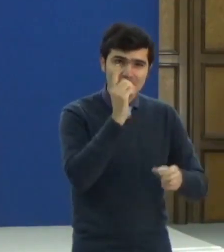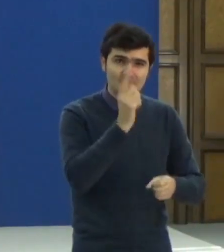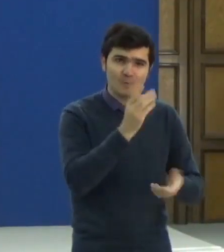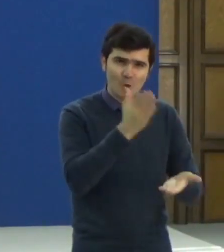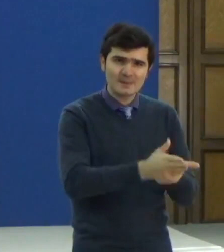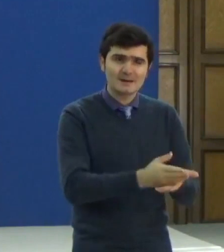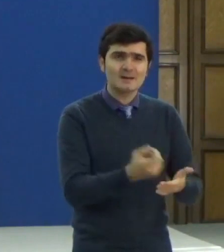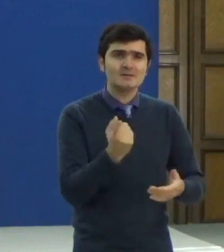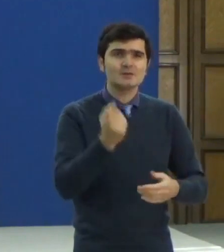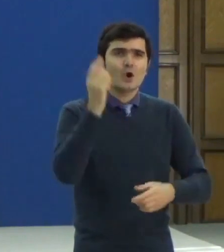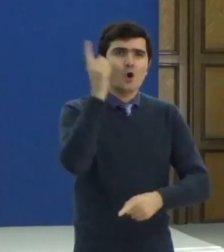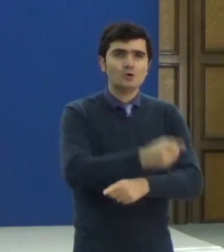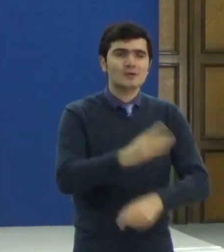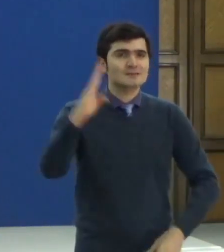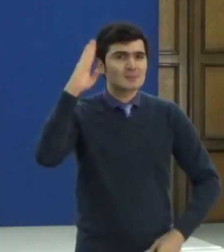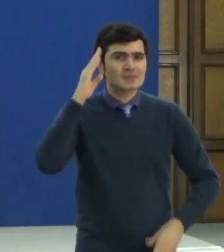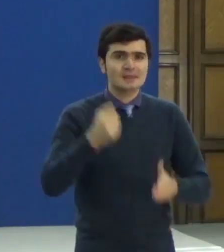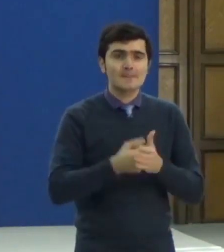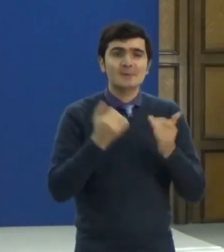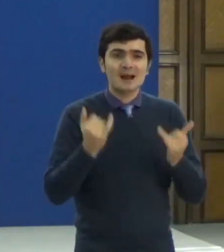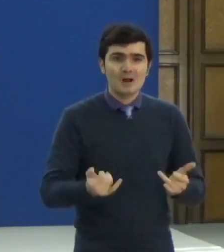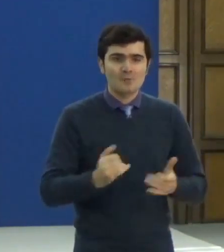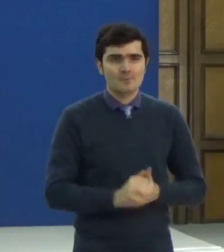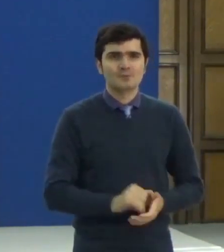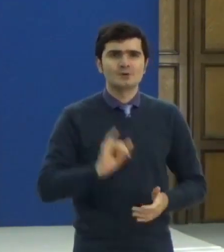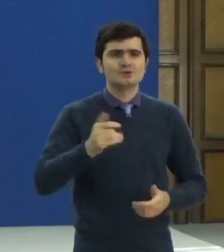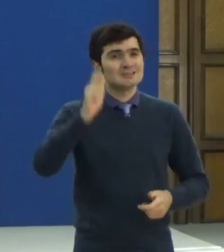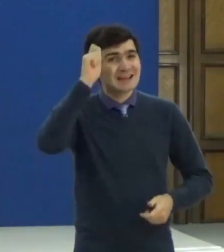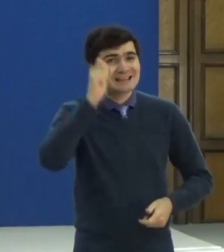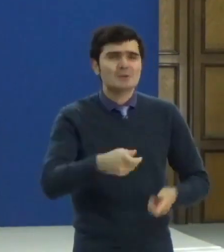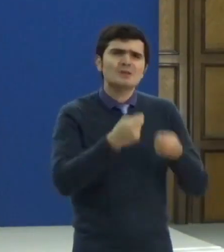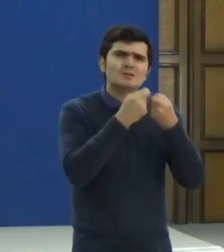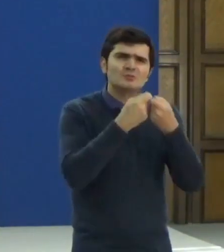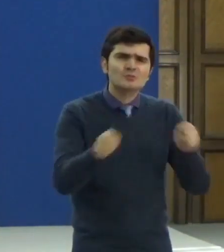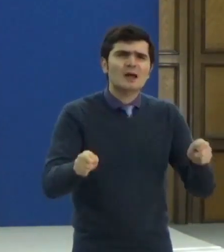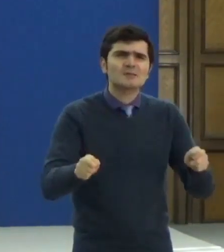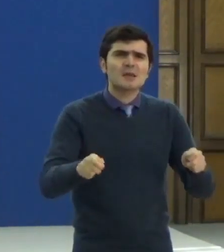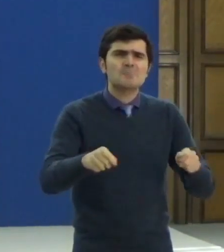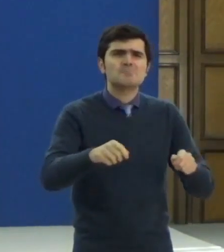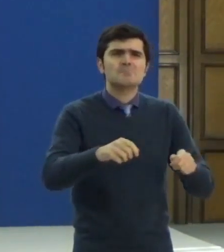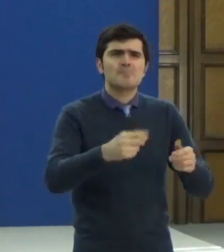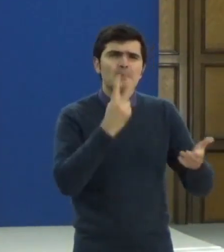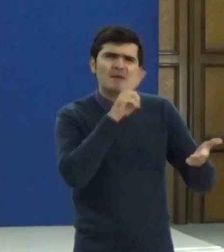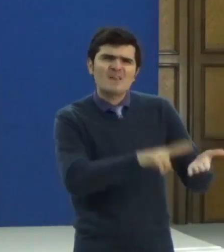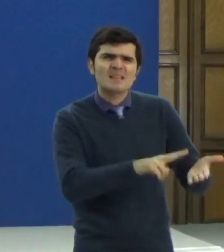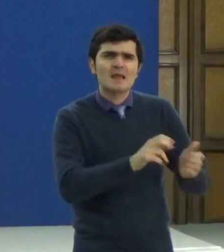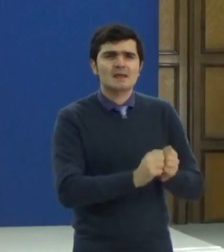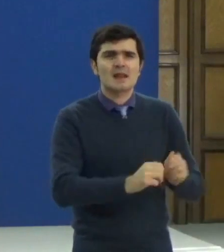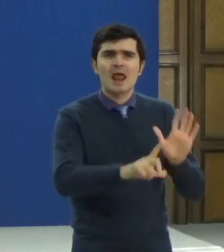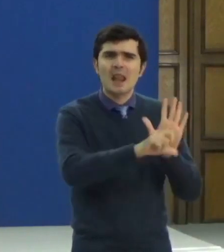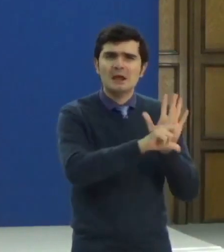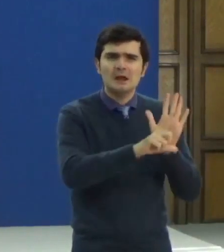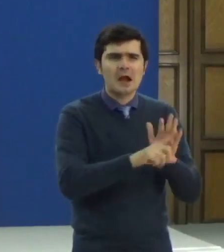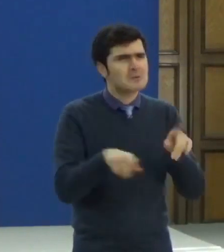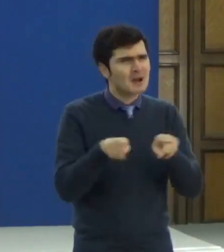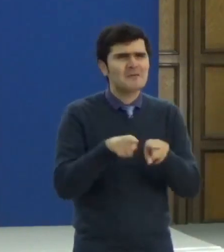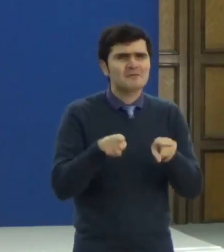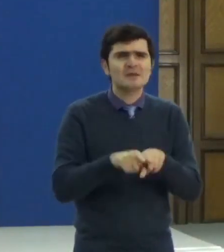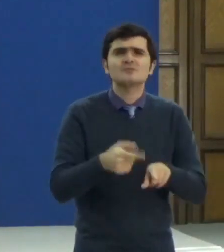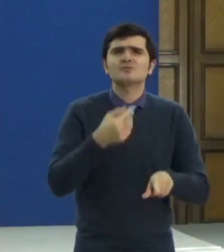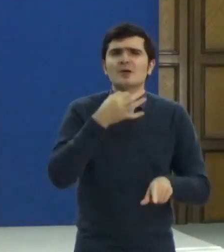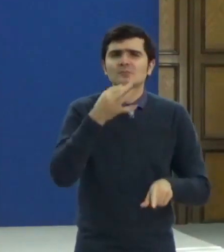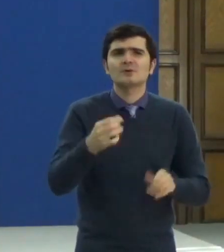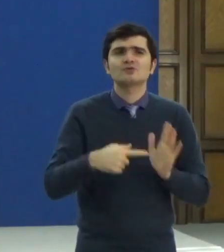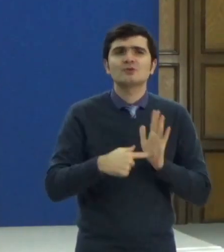prezent și a tuturor prevederilor legale, inclusiv a recomandărilor primite de la Biserica